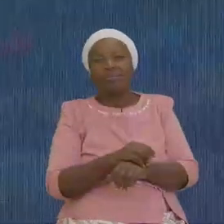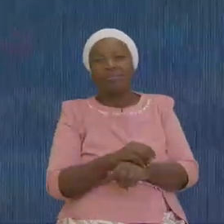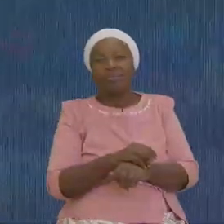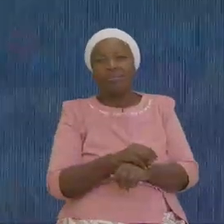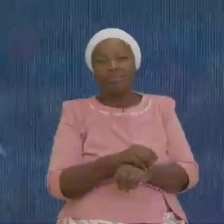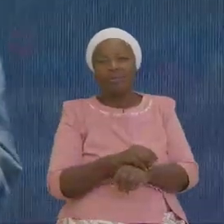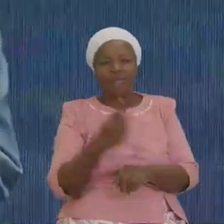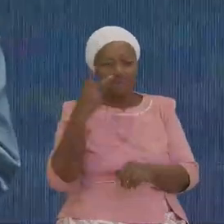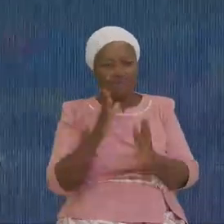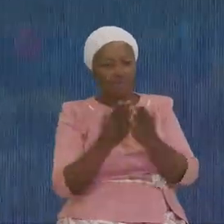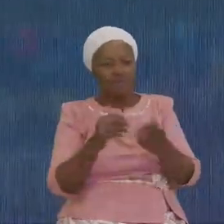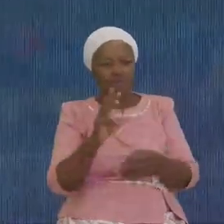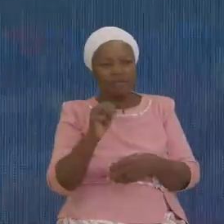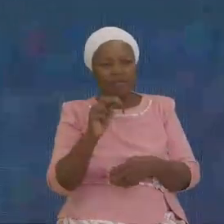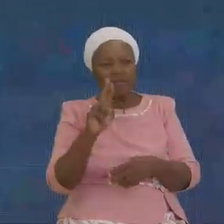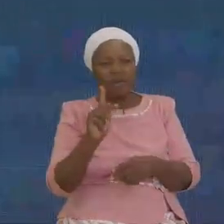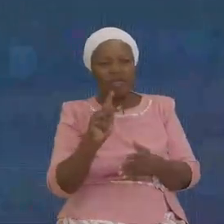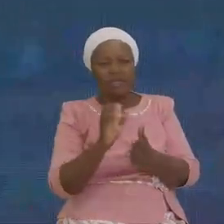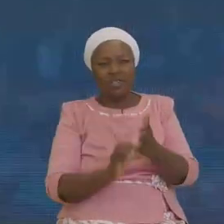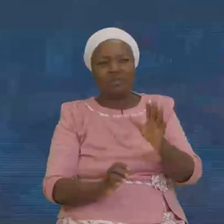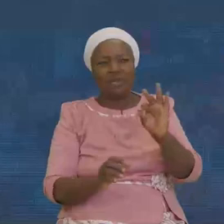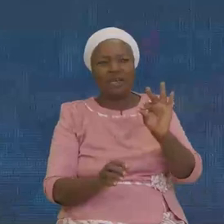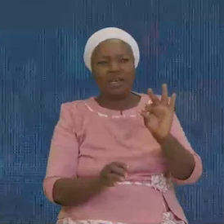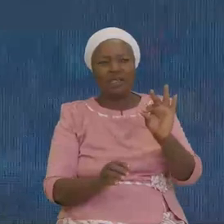Pour commencer cet accord.